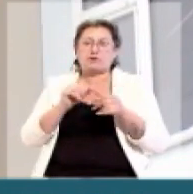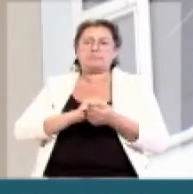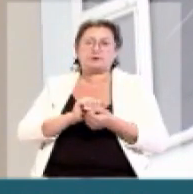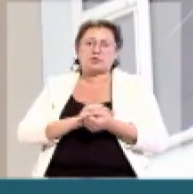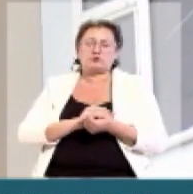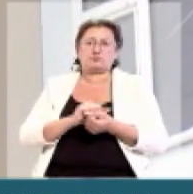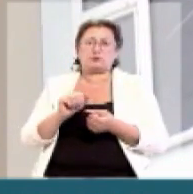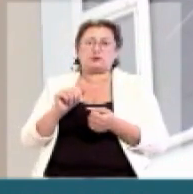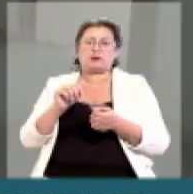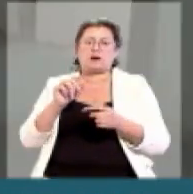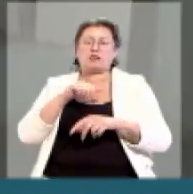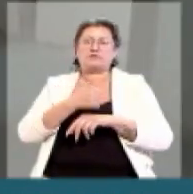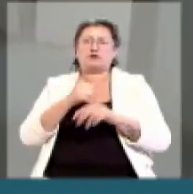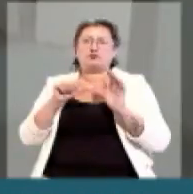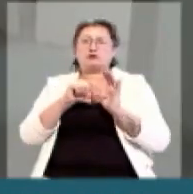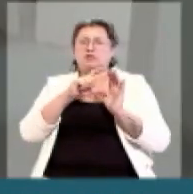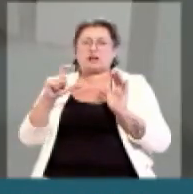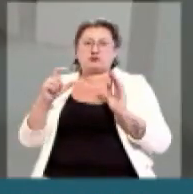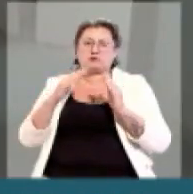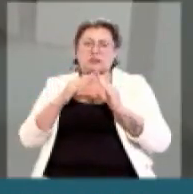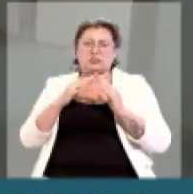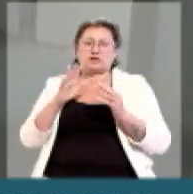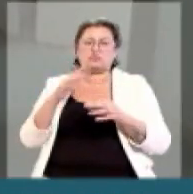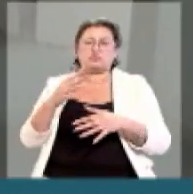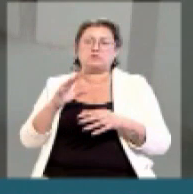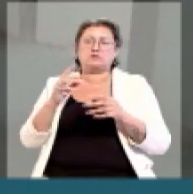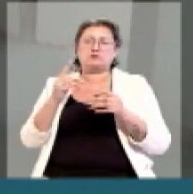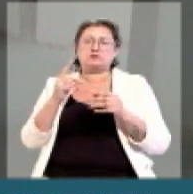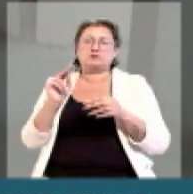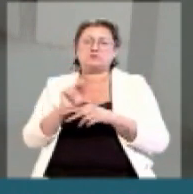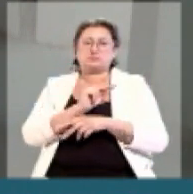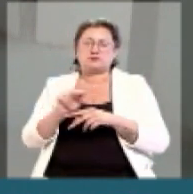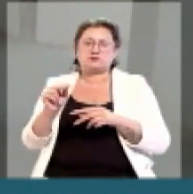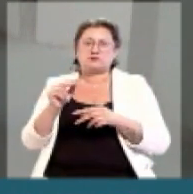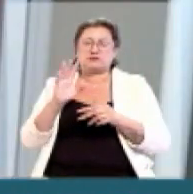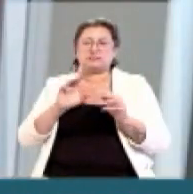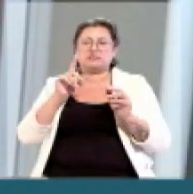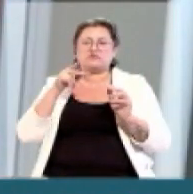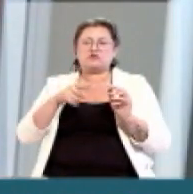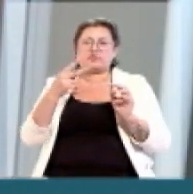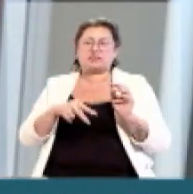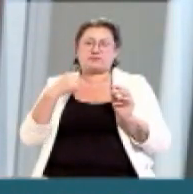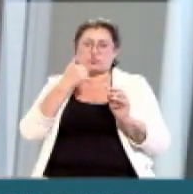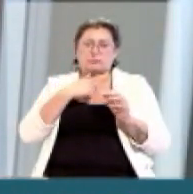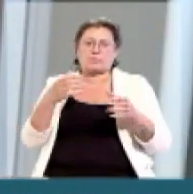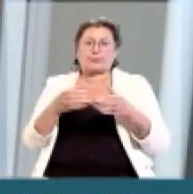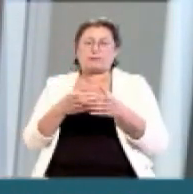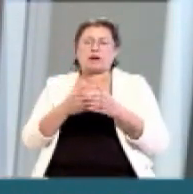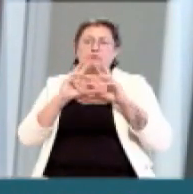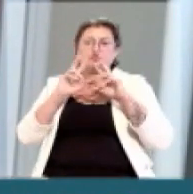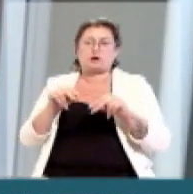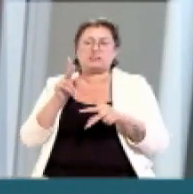тағы да басқалары. Негізгі 6 қабатты ғимарат 2020 жылы 10-ші тамыздан бастап жөндеуге жабылды. 2021 жылдың